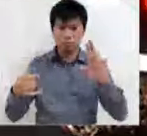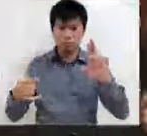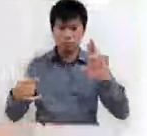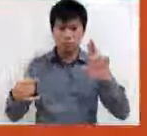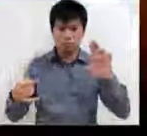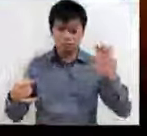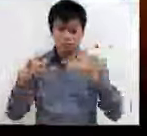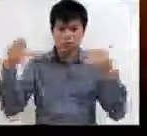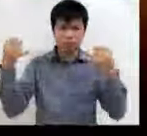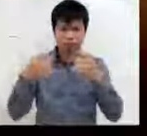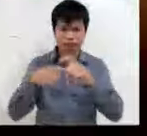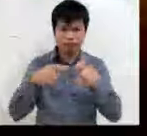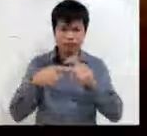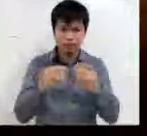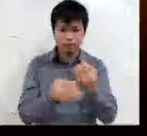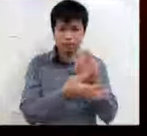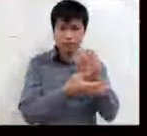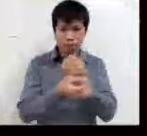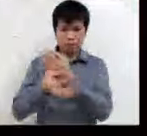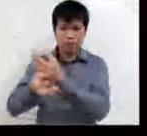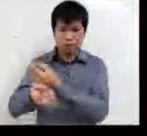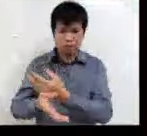sunog.